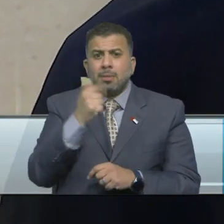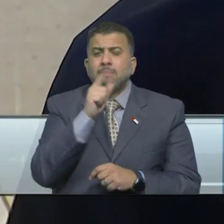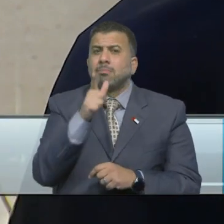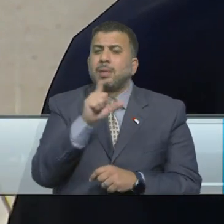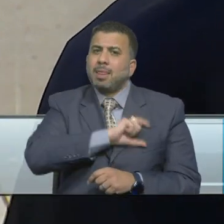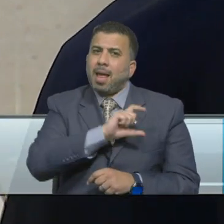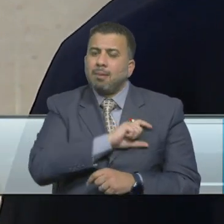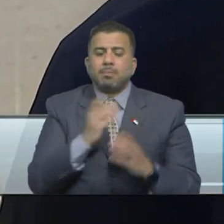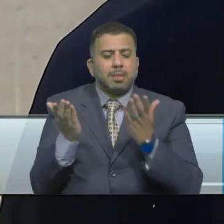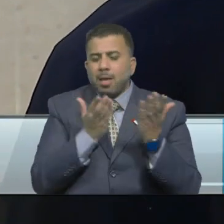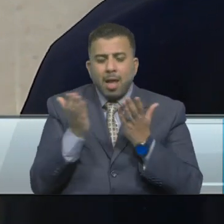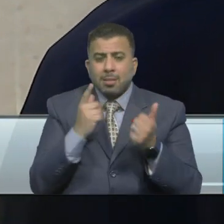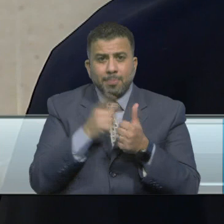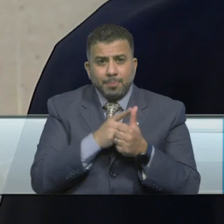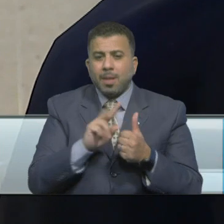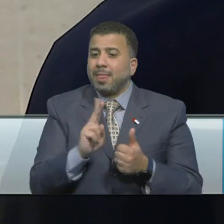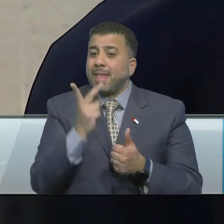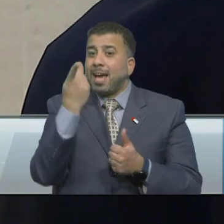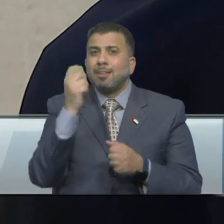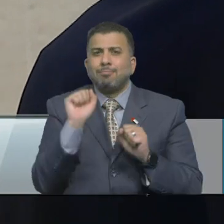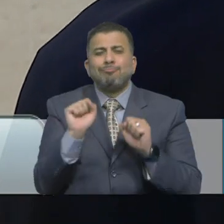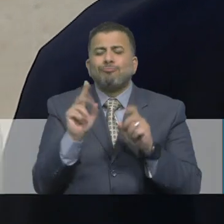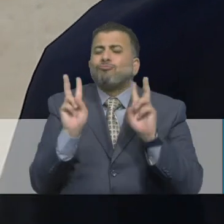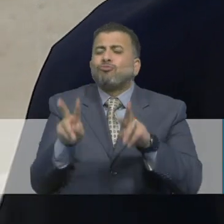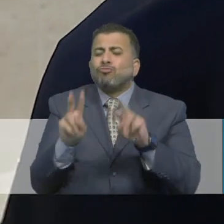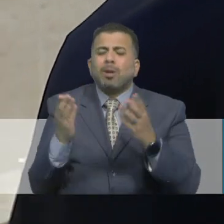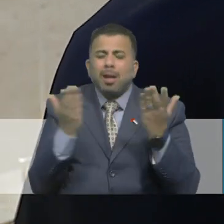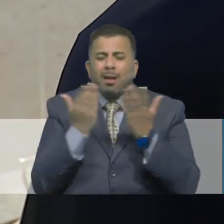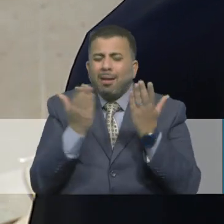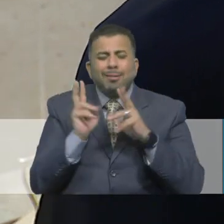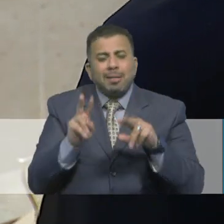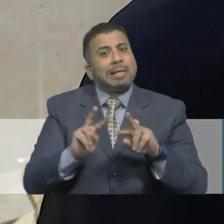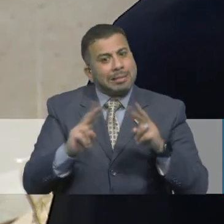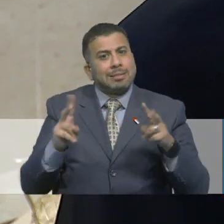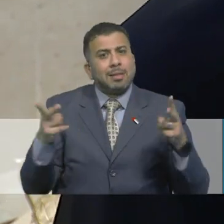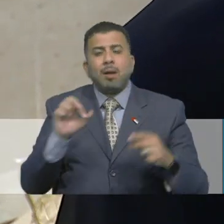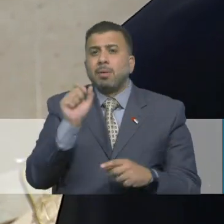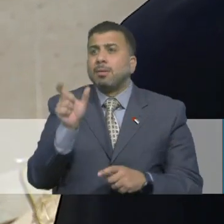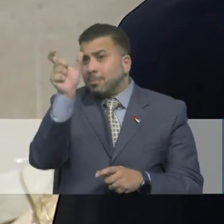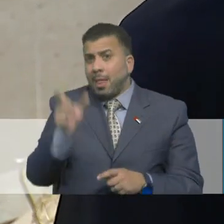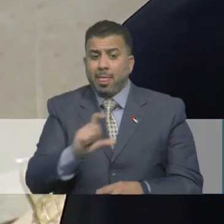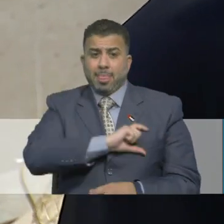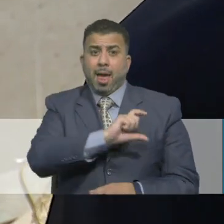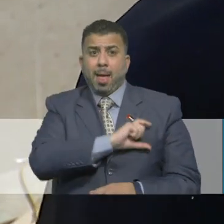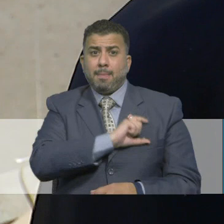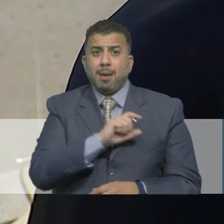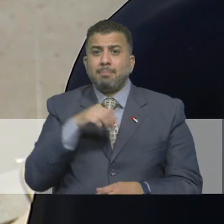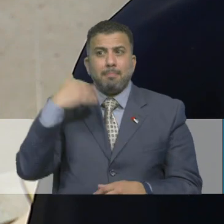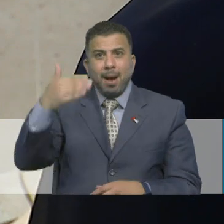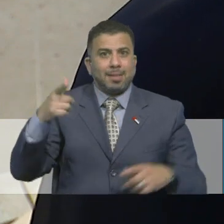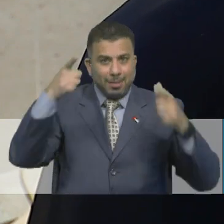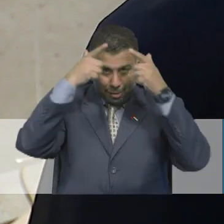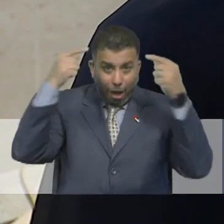من ناحية الدراسة ومن ناحية تغيير أجواء الطلبة وإعداد الطلبة لما بعد